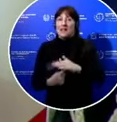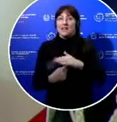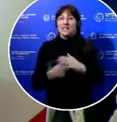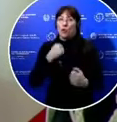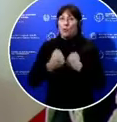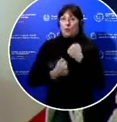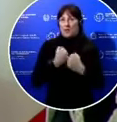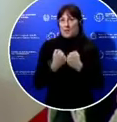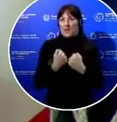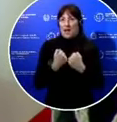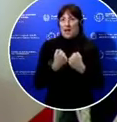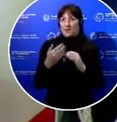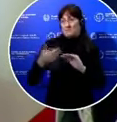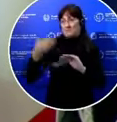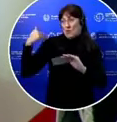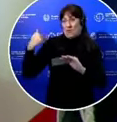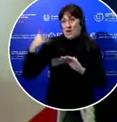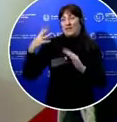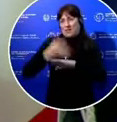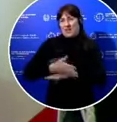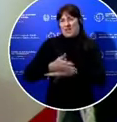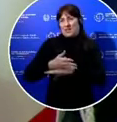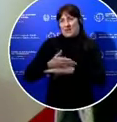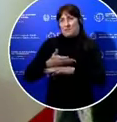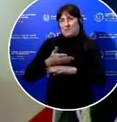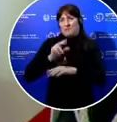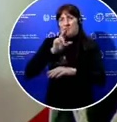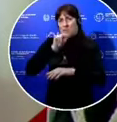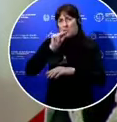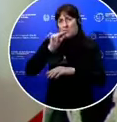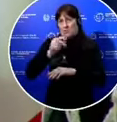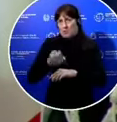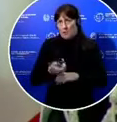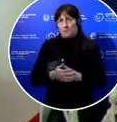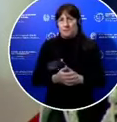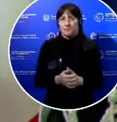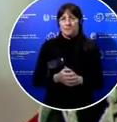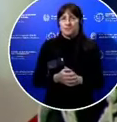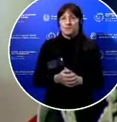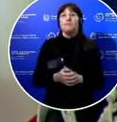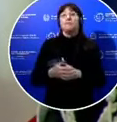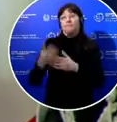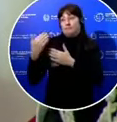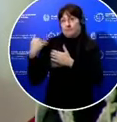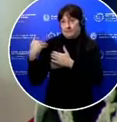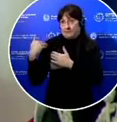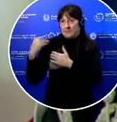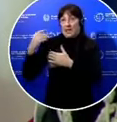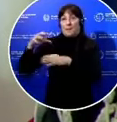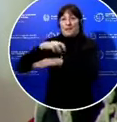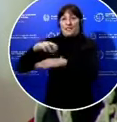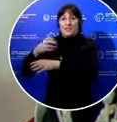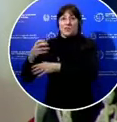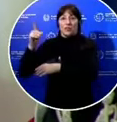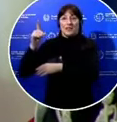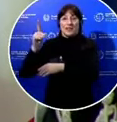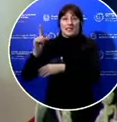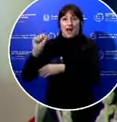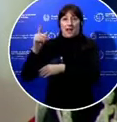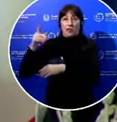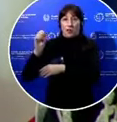è fatto cenno anche nei precedenti interventi delle autorità. E proprio grazie alla recente delega attribuita al Ministro Dadone, infatti, che il